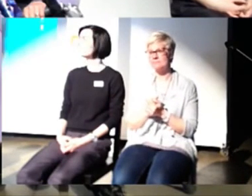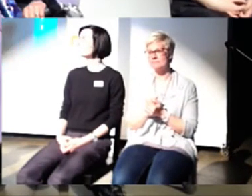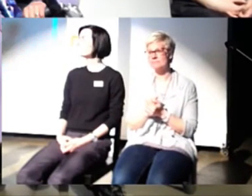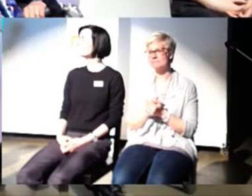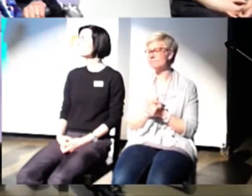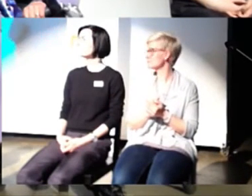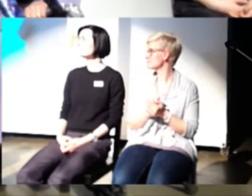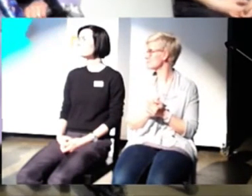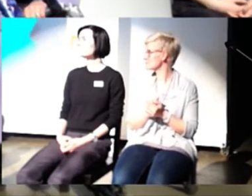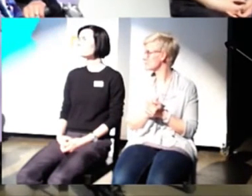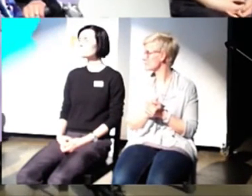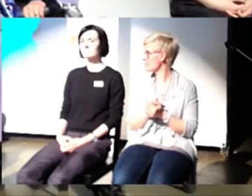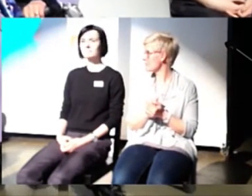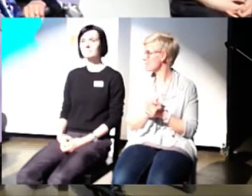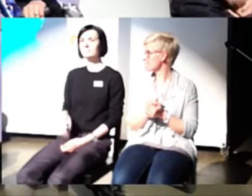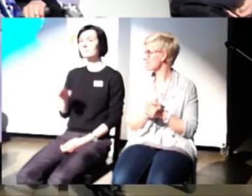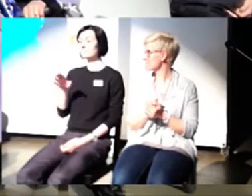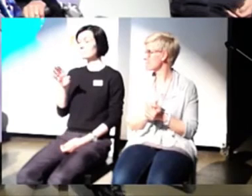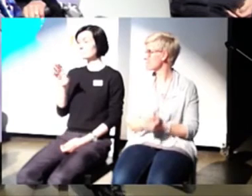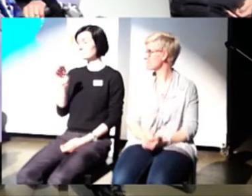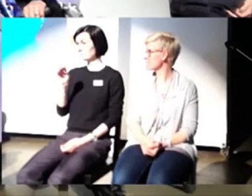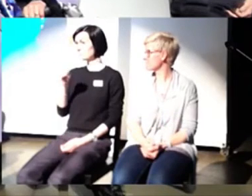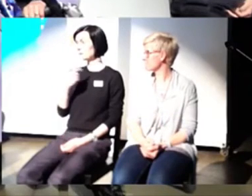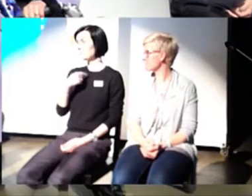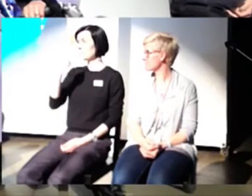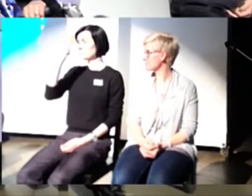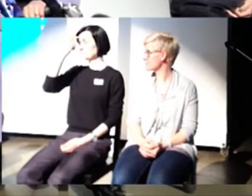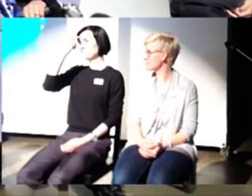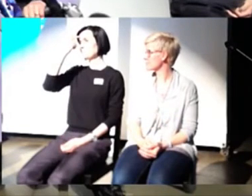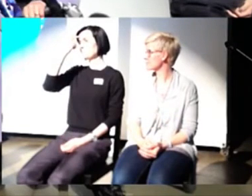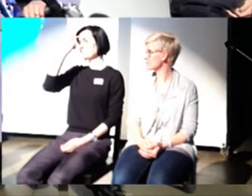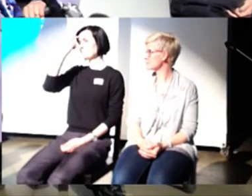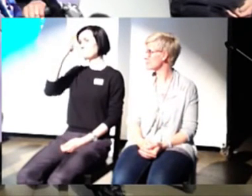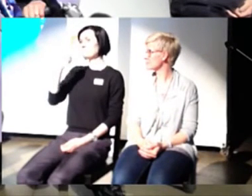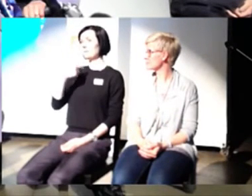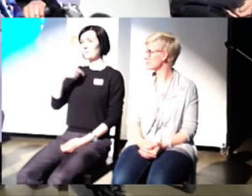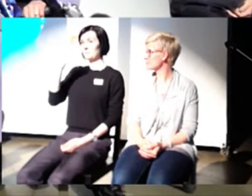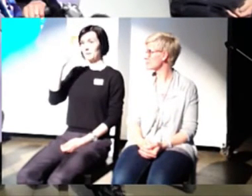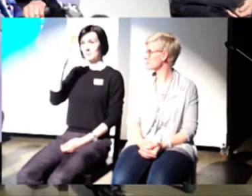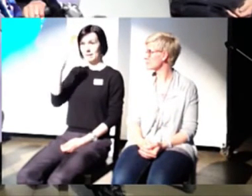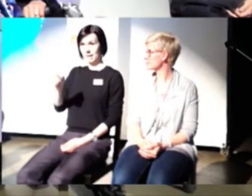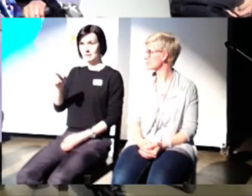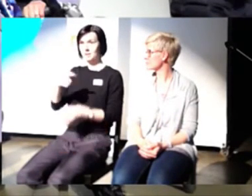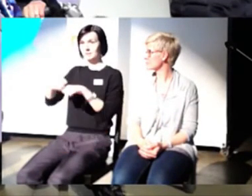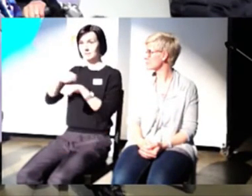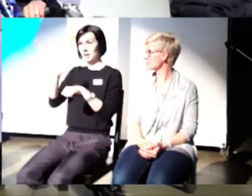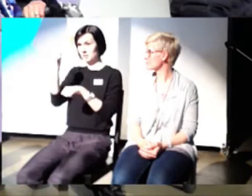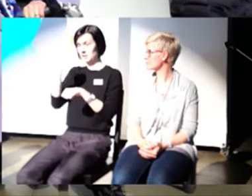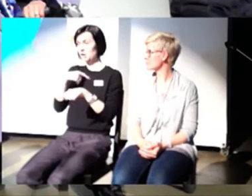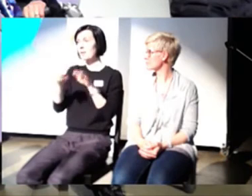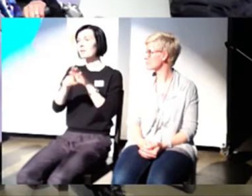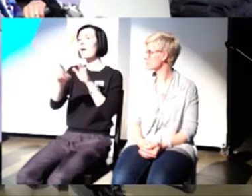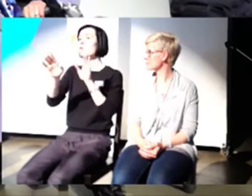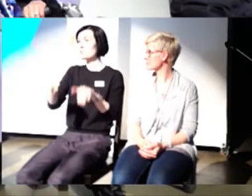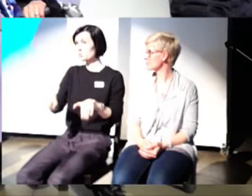Kiitos. Tuosta tekee mieli todeta, että olen käynyt kerran tuolla Saaren kartanossa ja